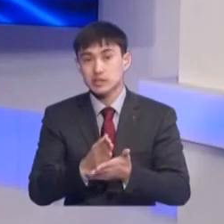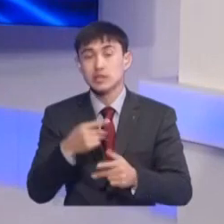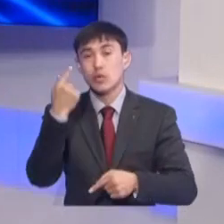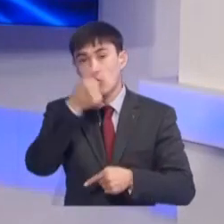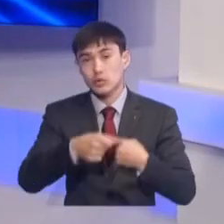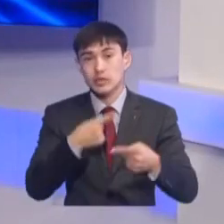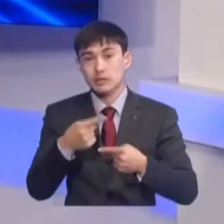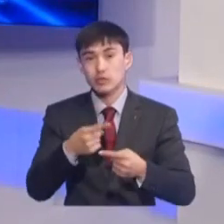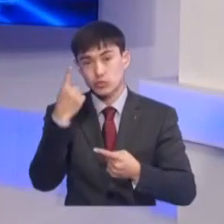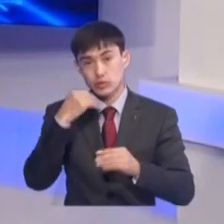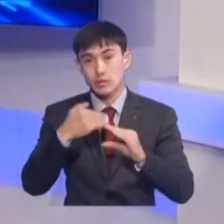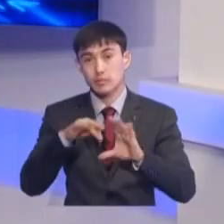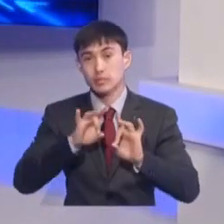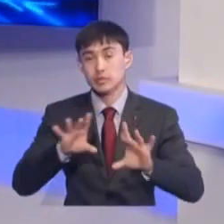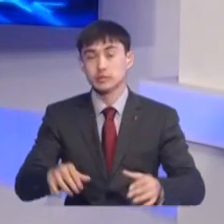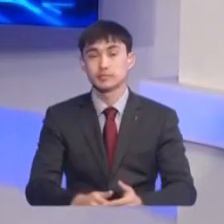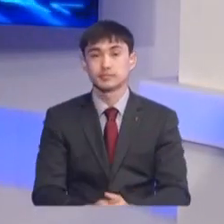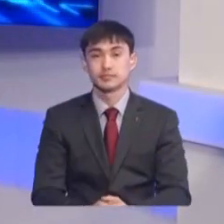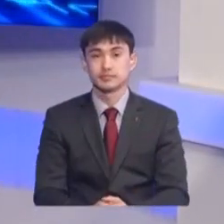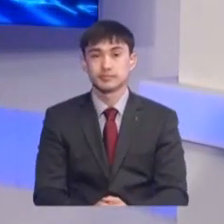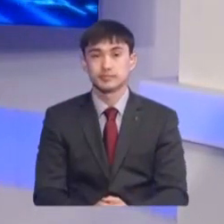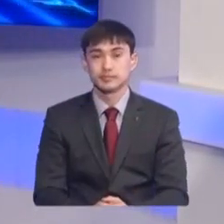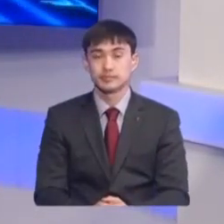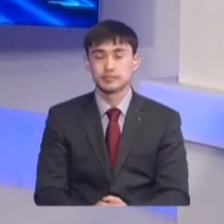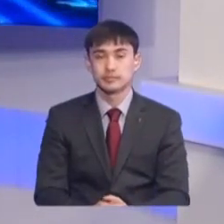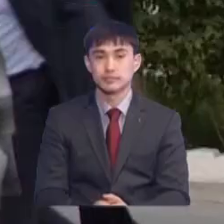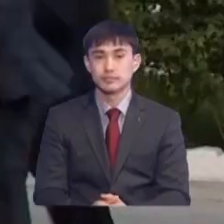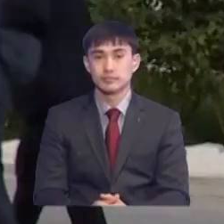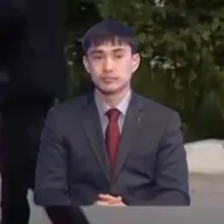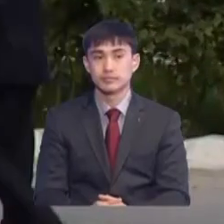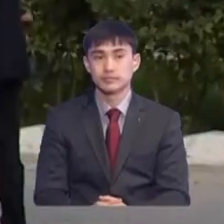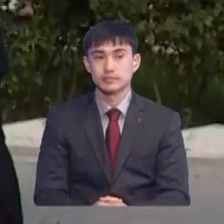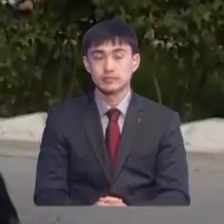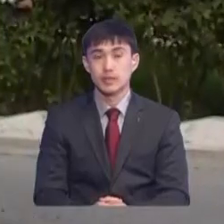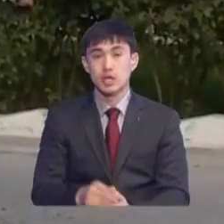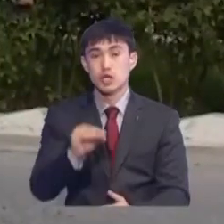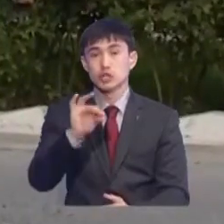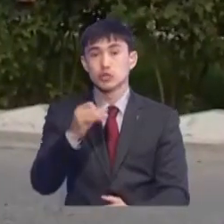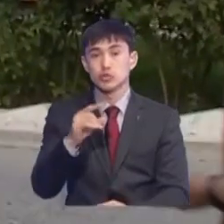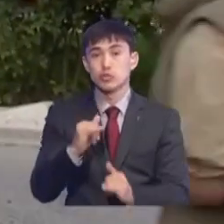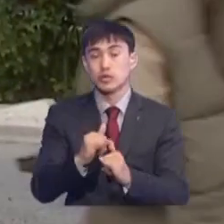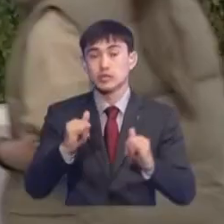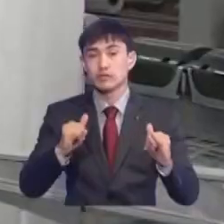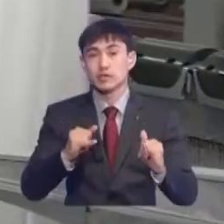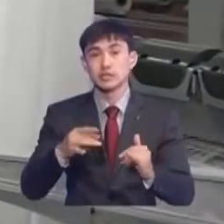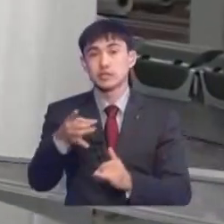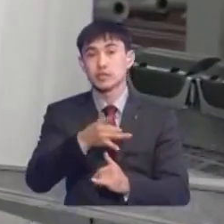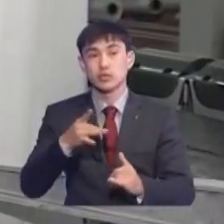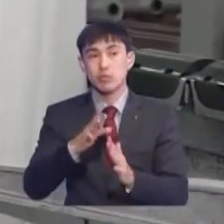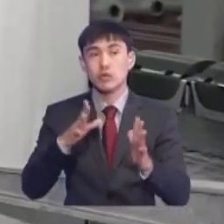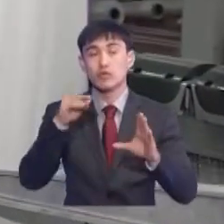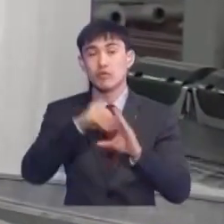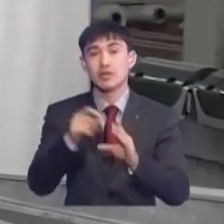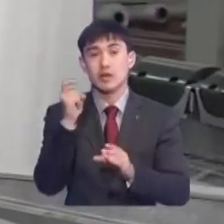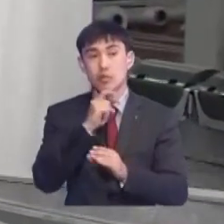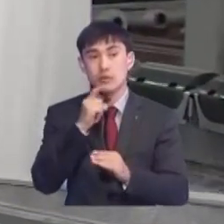год нынешней узнаем из материалов нашего следующего сюжета жтс - динамично развивающийся регион большой вклад в